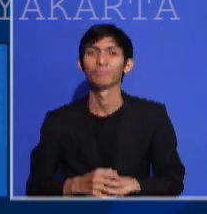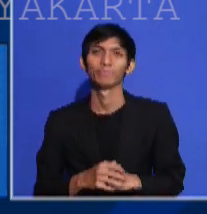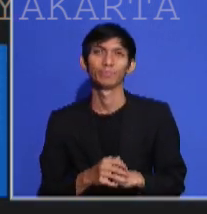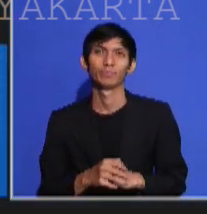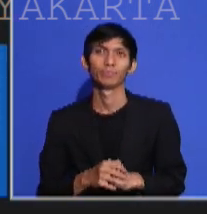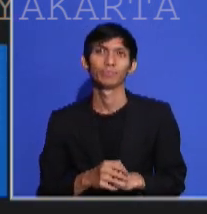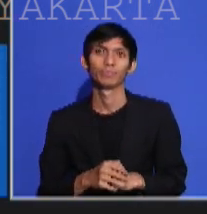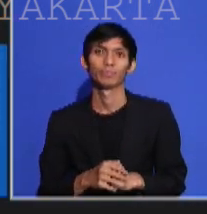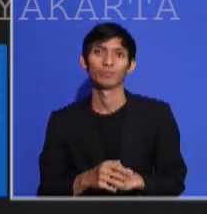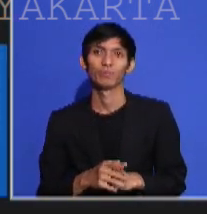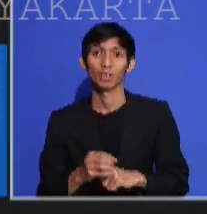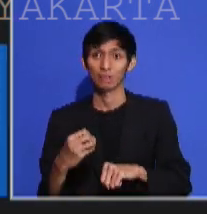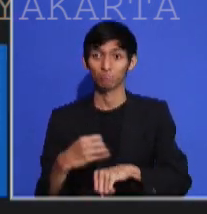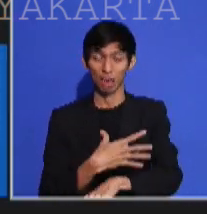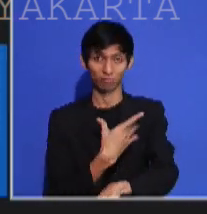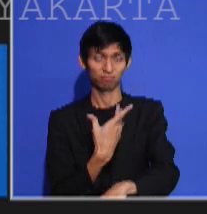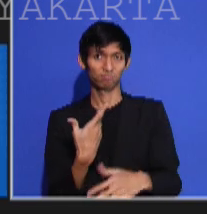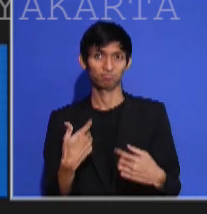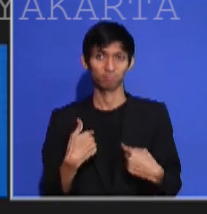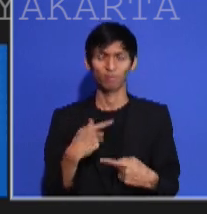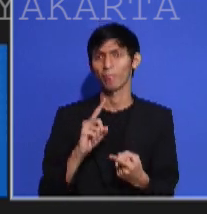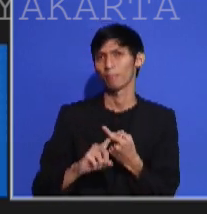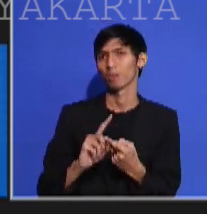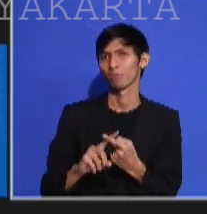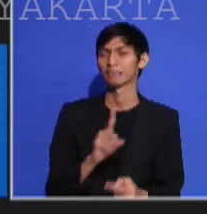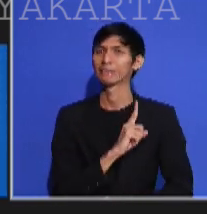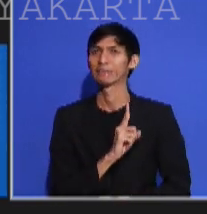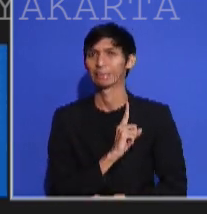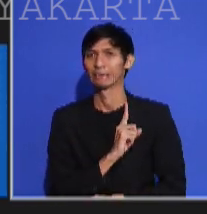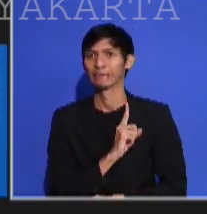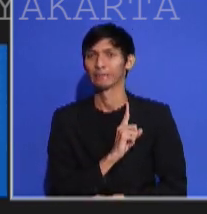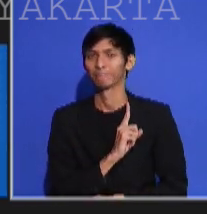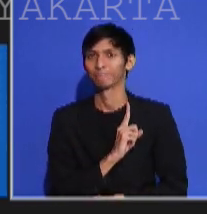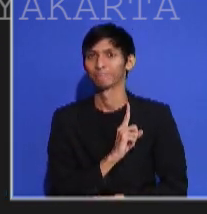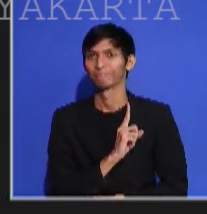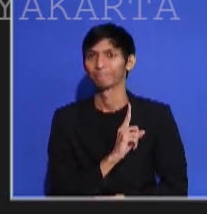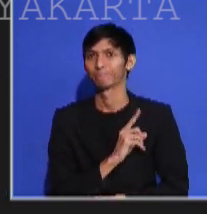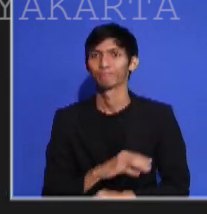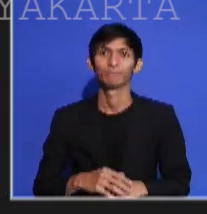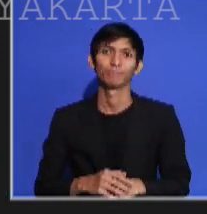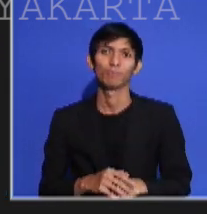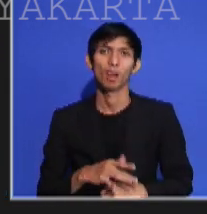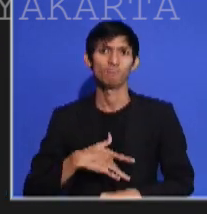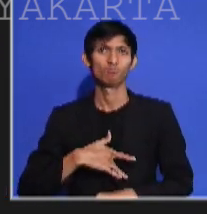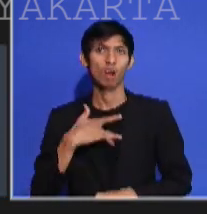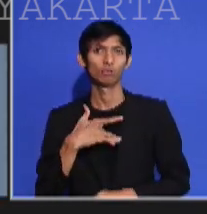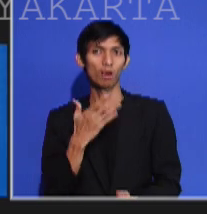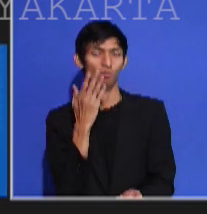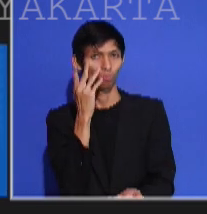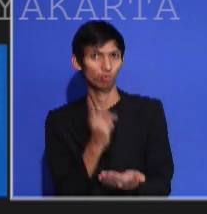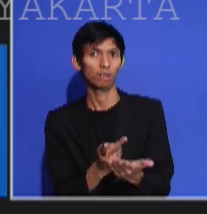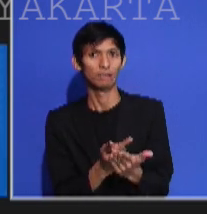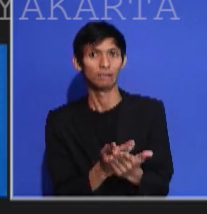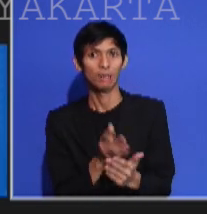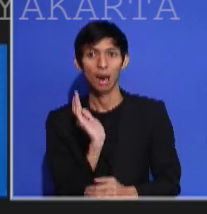yanginpirasi saya ya itu pertama diri sendiri karena adanya rasa untuk membuktikan bahwa seorang